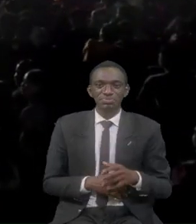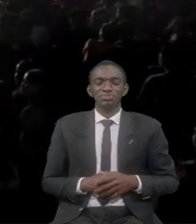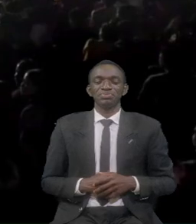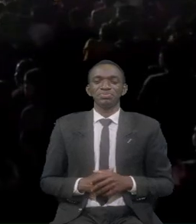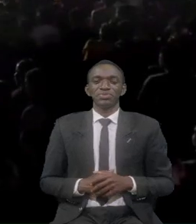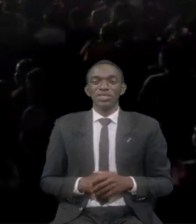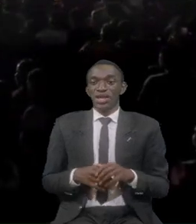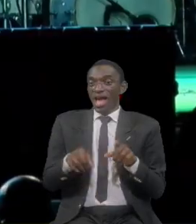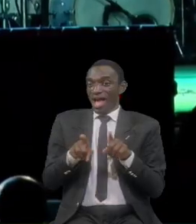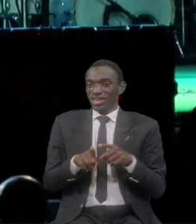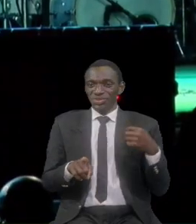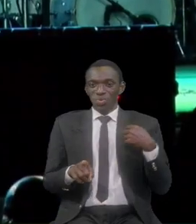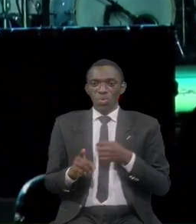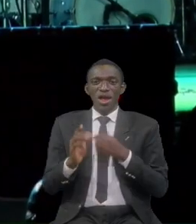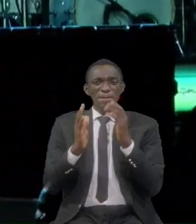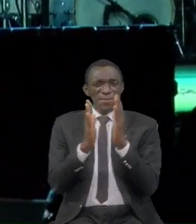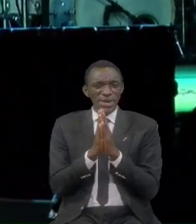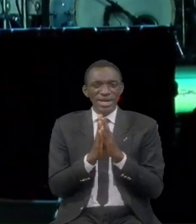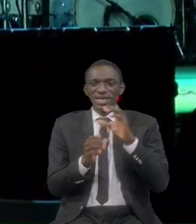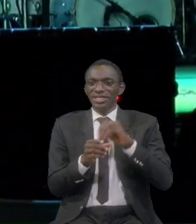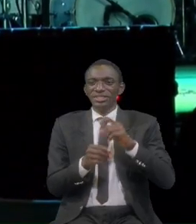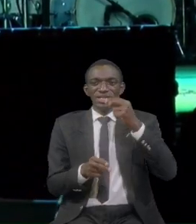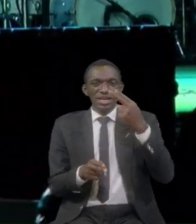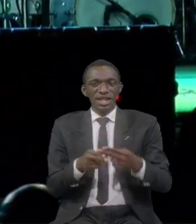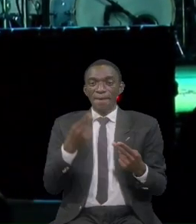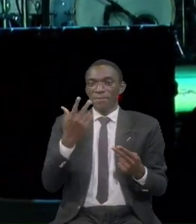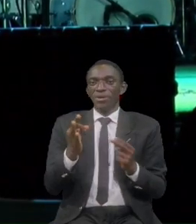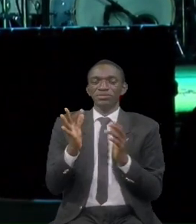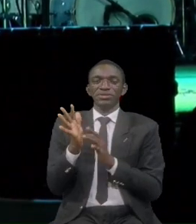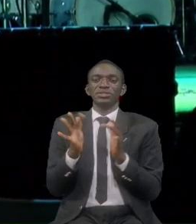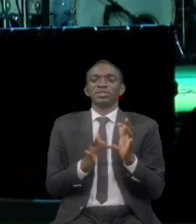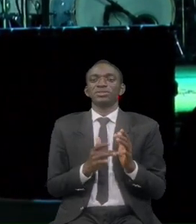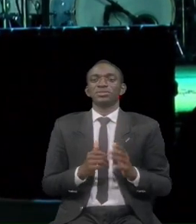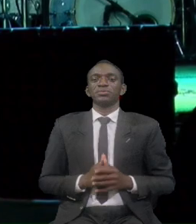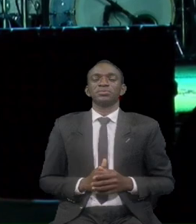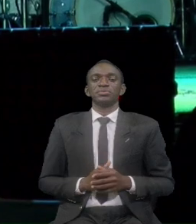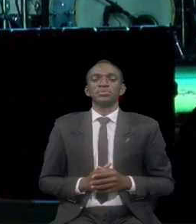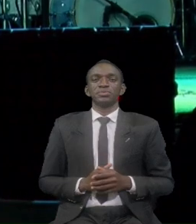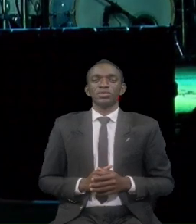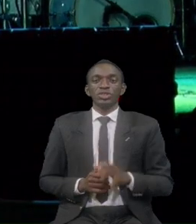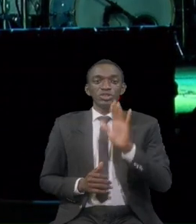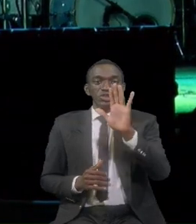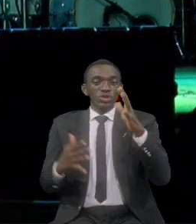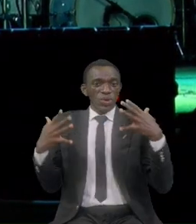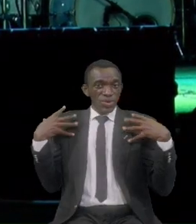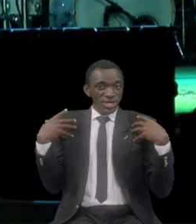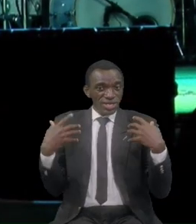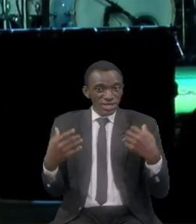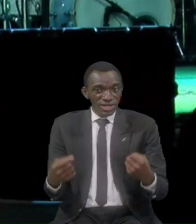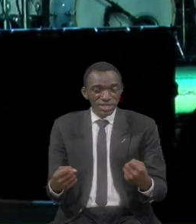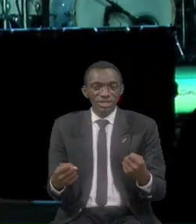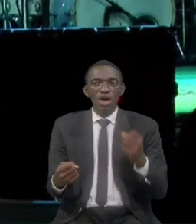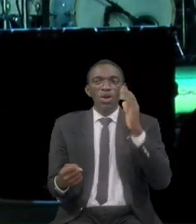pray in the name of Jesus, samtang mag-ampo ta sa pangalan ni Jesus, your healing will come immediately. Ang